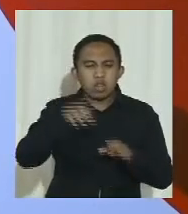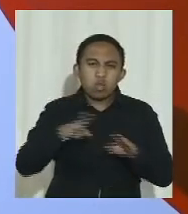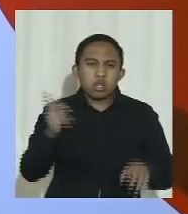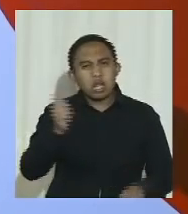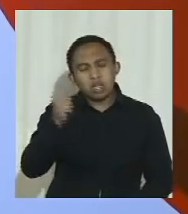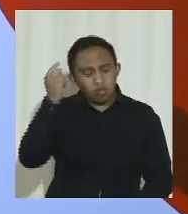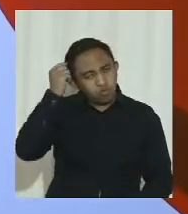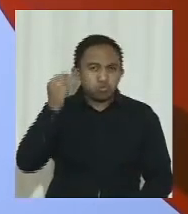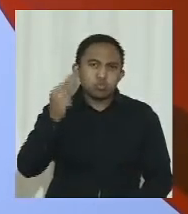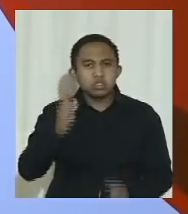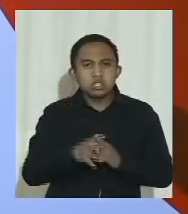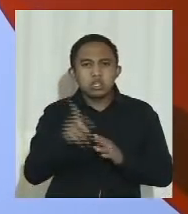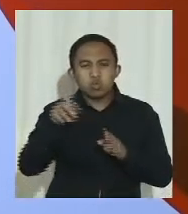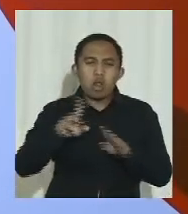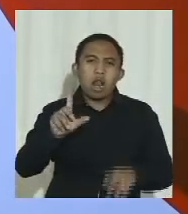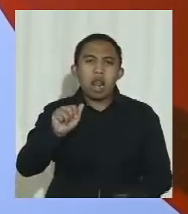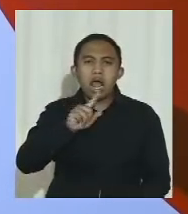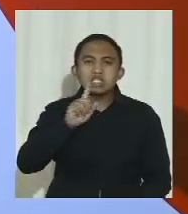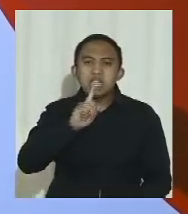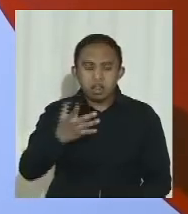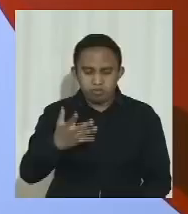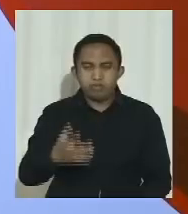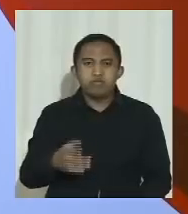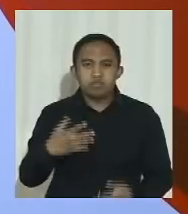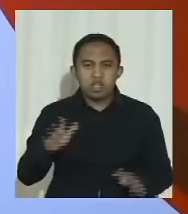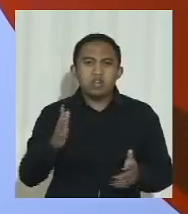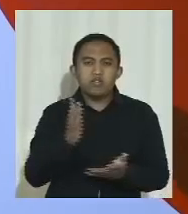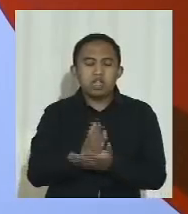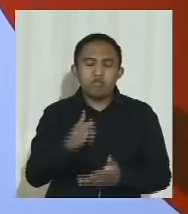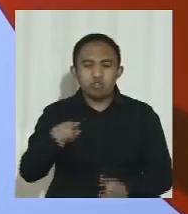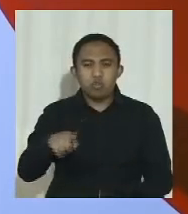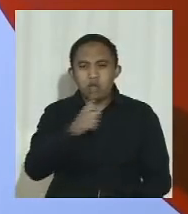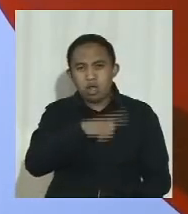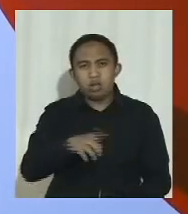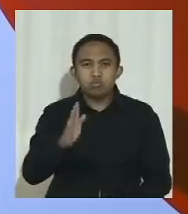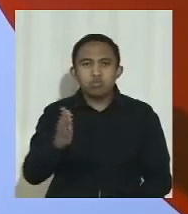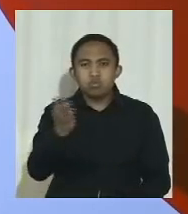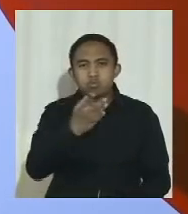teny lazaina. Dia izay koa no mamaragna ny fampalalam-baovao tamin'nyity aligny ity